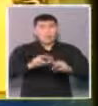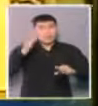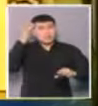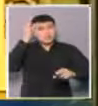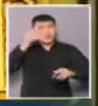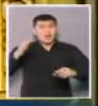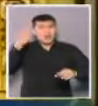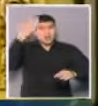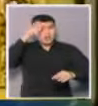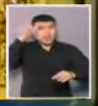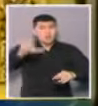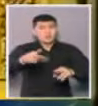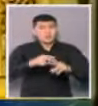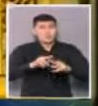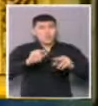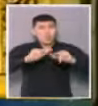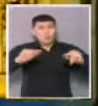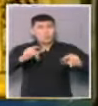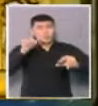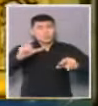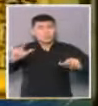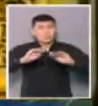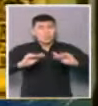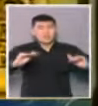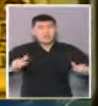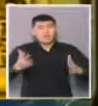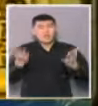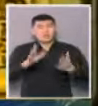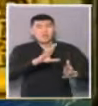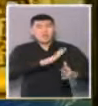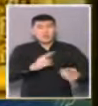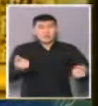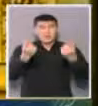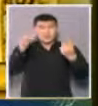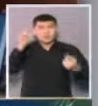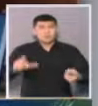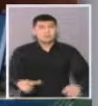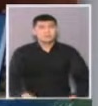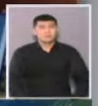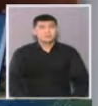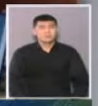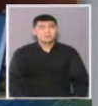про талантливую личность. Ученики Рыспая Габдиева рассказывают, каким он был великим человеком.